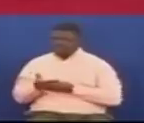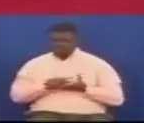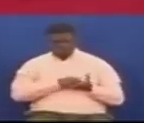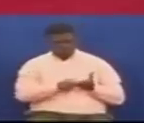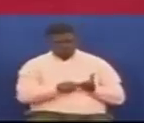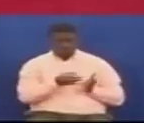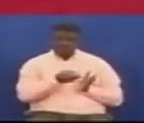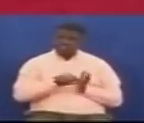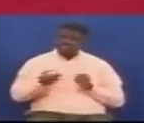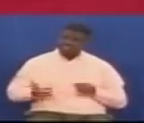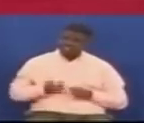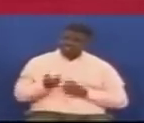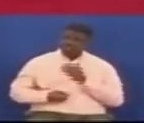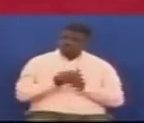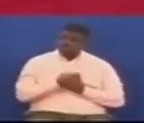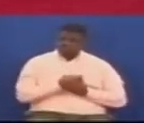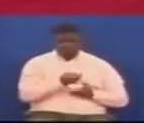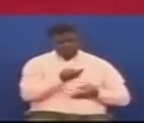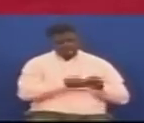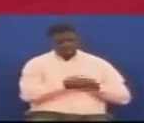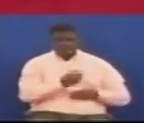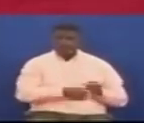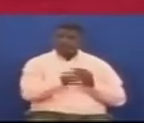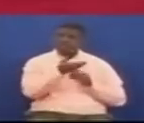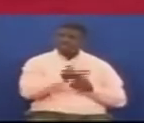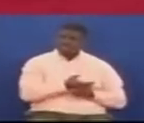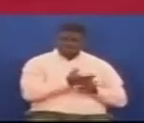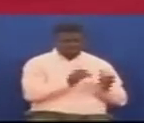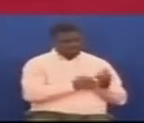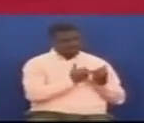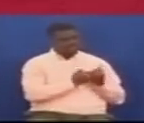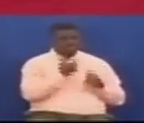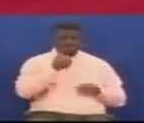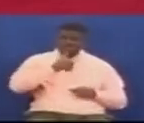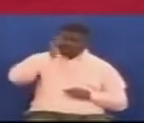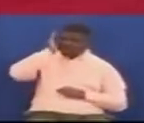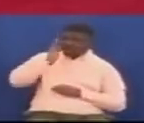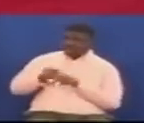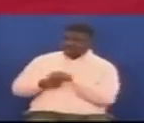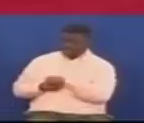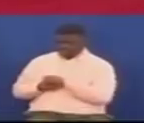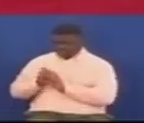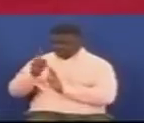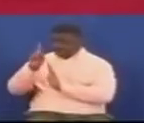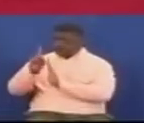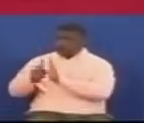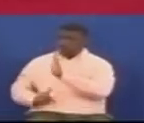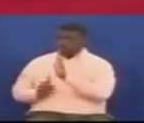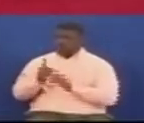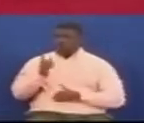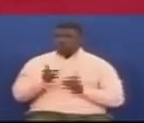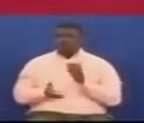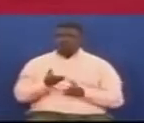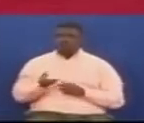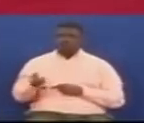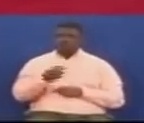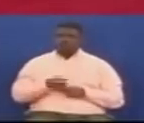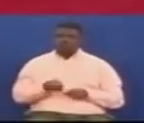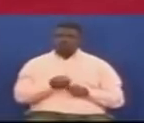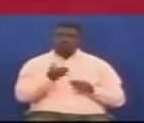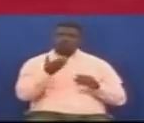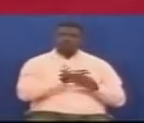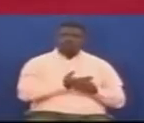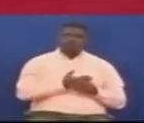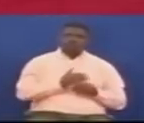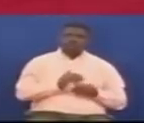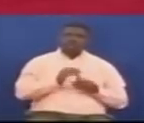kigeni kutoka katika benki za biashara na taasisi za serikali, kushusha kiwango cha riba ya mikopo kwa benki